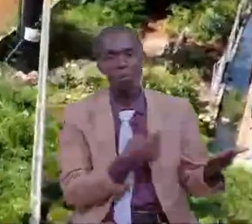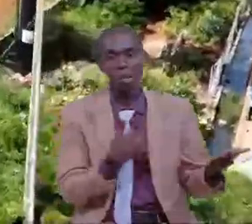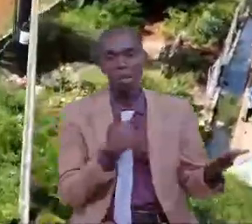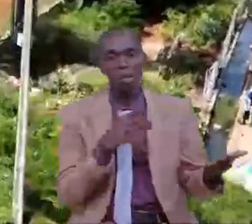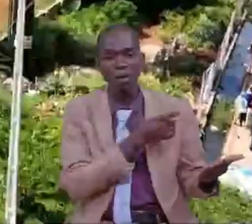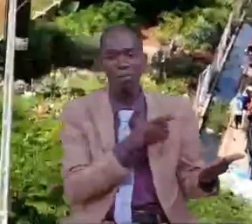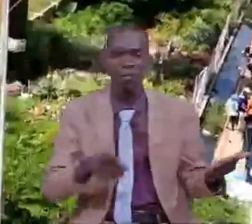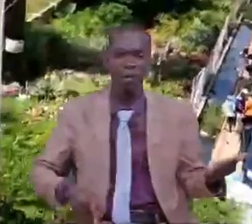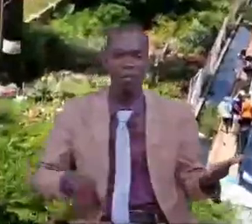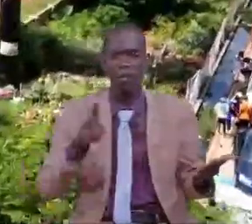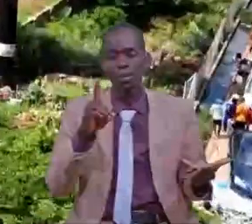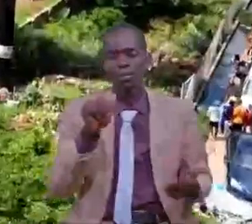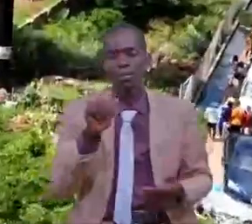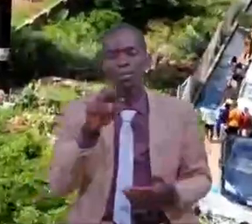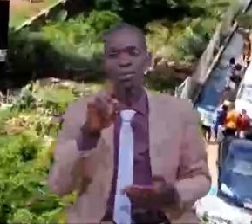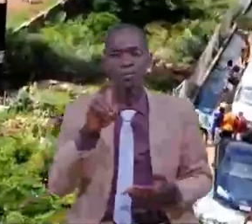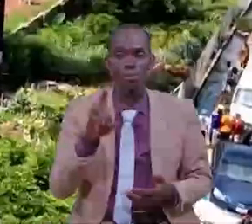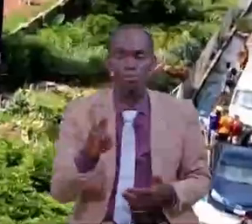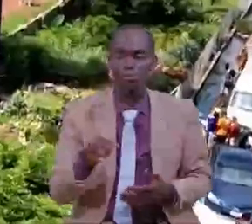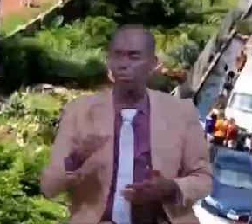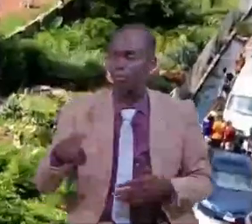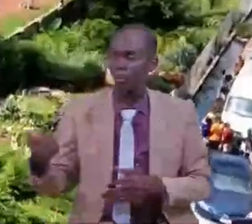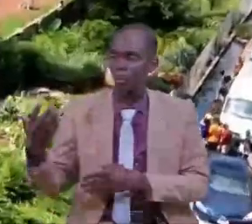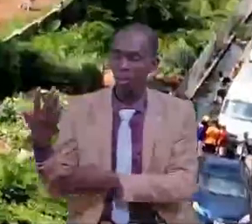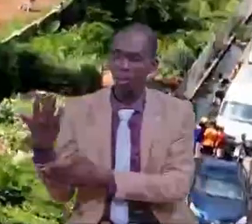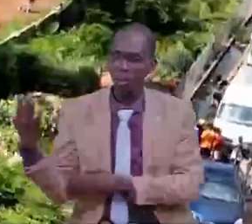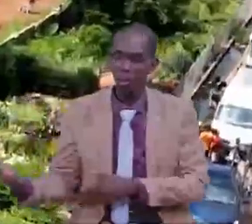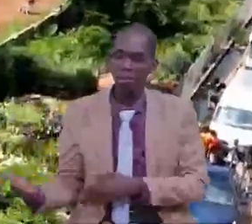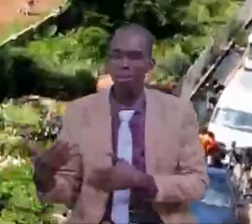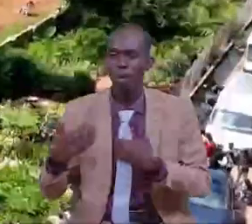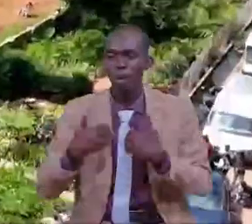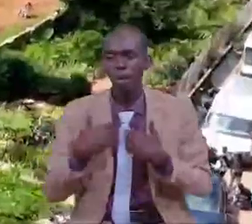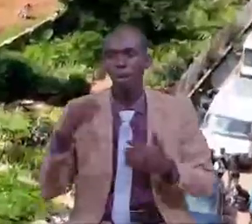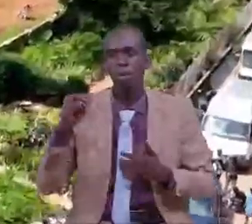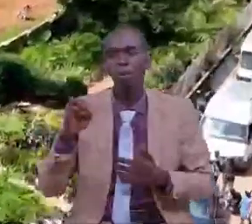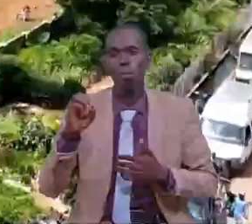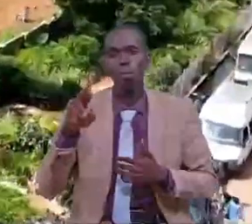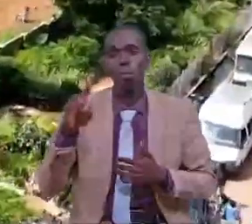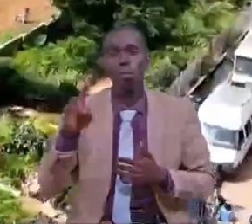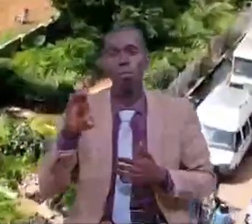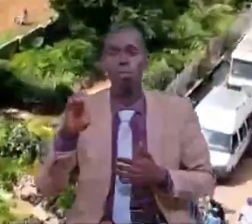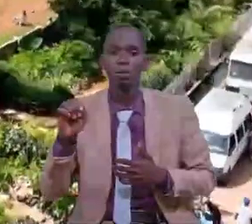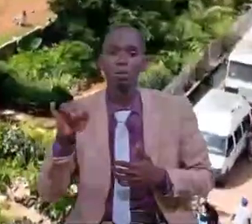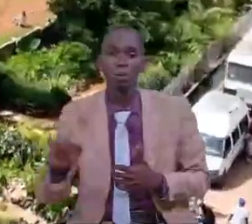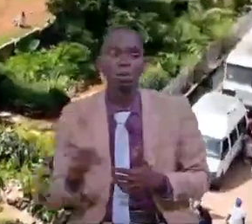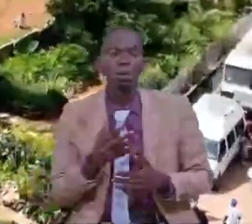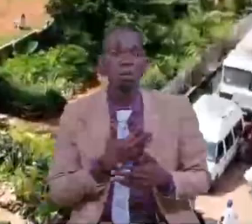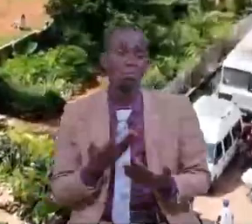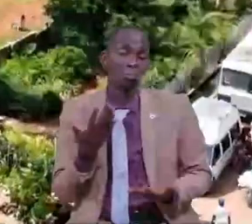David, et de l'autre côté, nous avons Mardoché. Et l'histoire, même